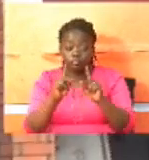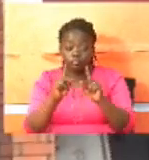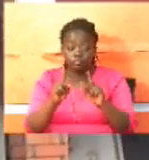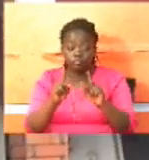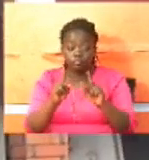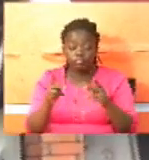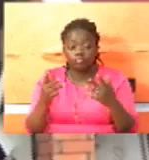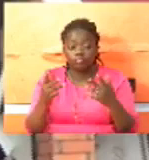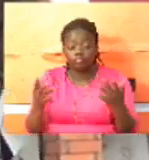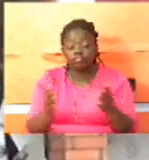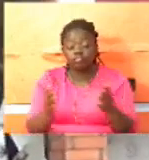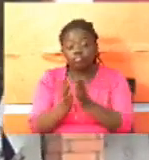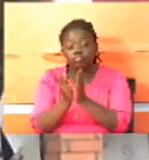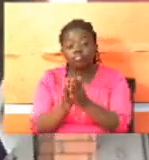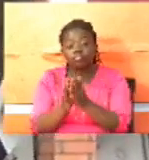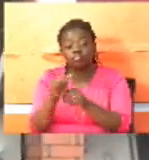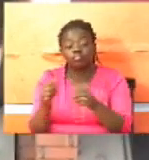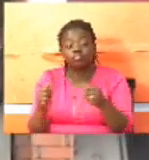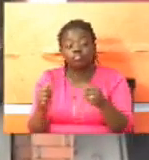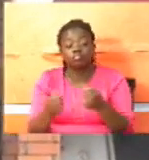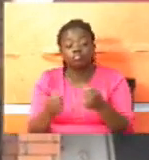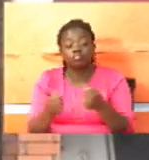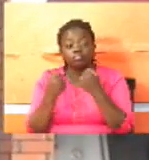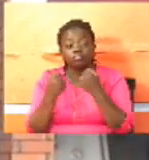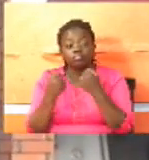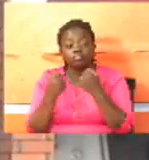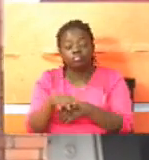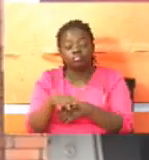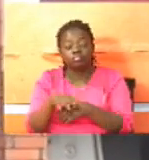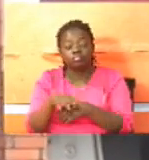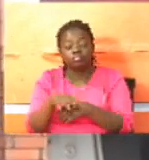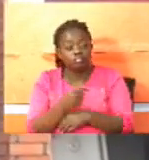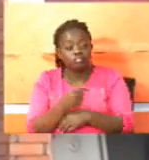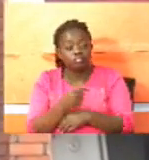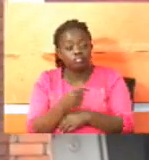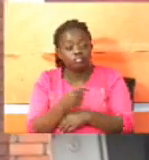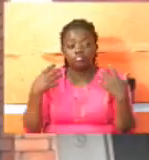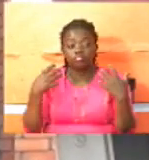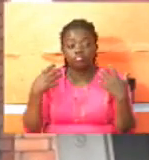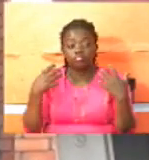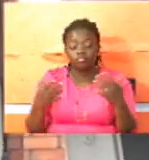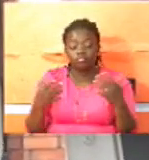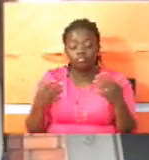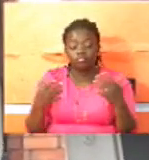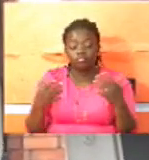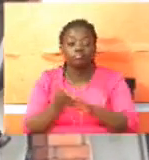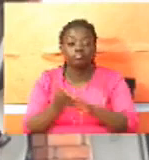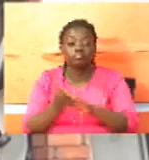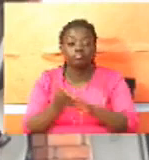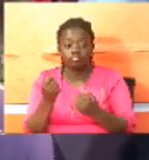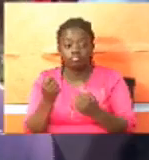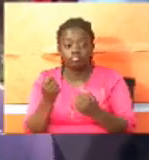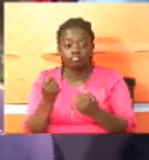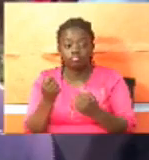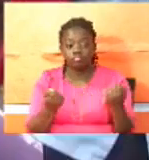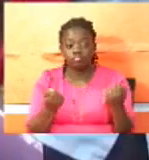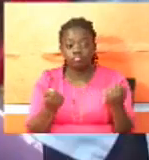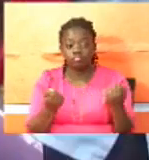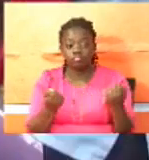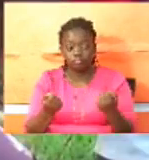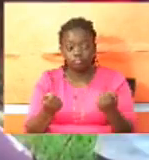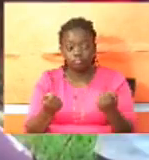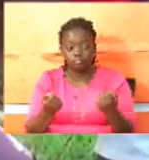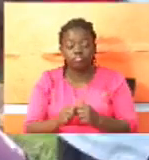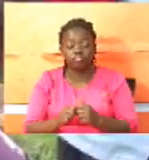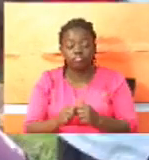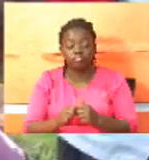baliko be banyonyodde kabenje kano. Omuvuzi waayo yabadde agulidde ng'ava wagw'eri omanyi wano batugano okubazambula nakkirira